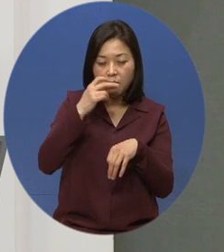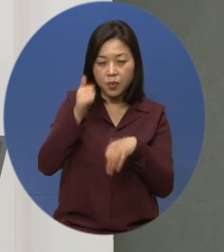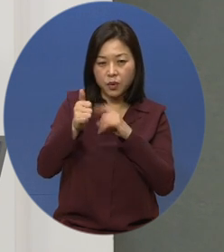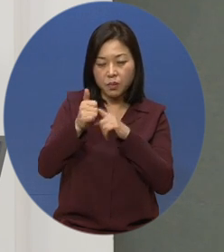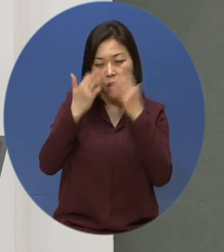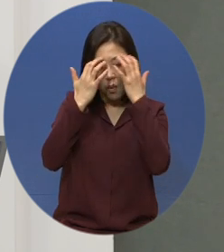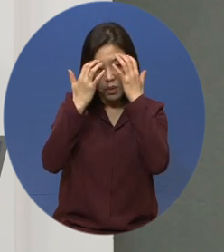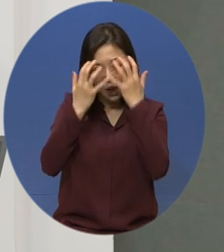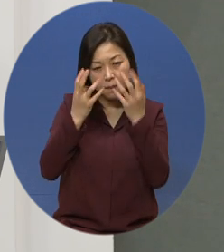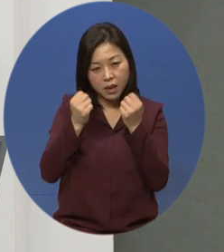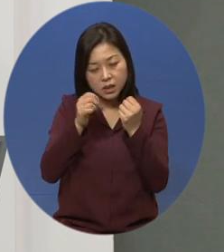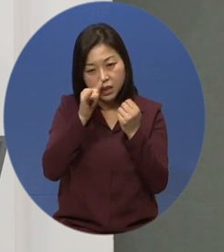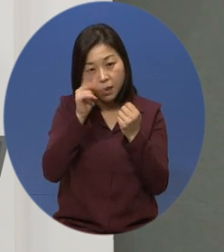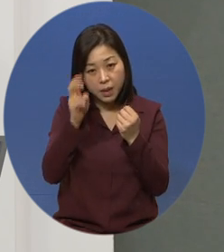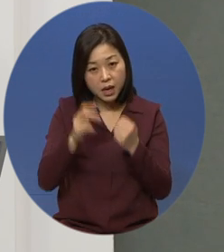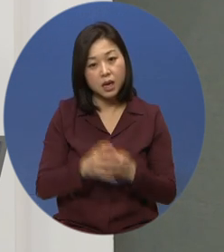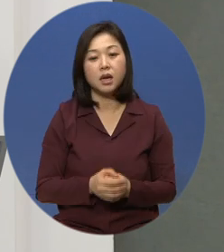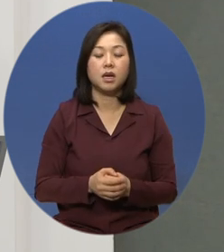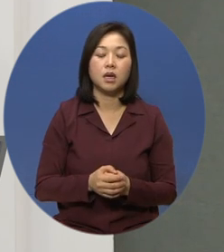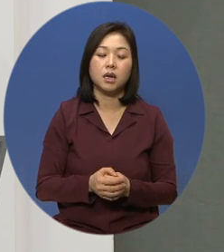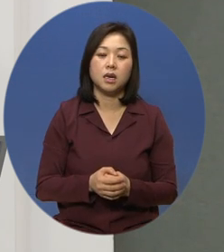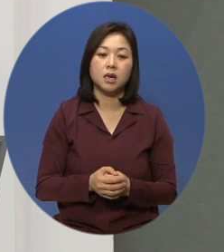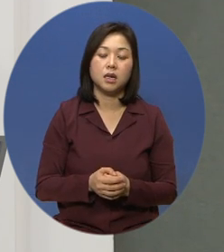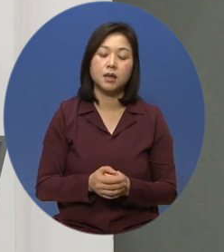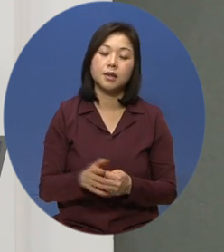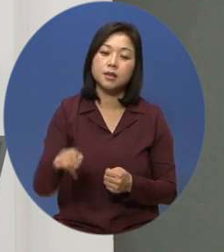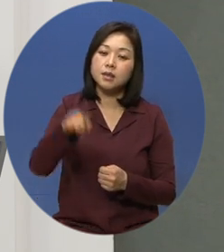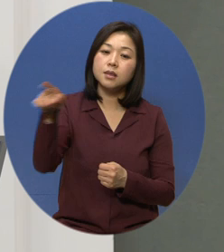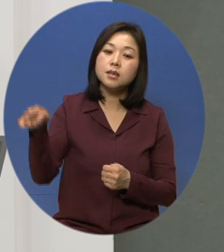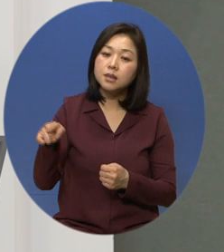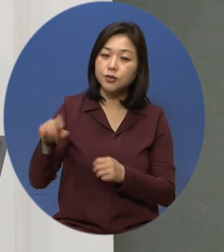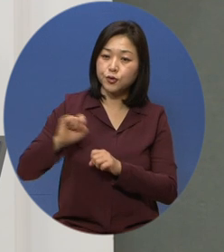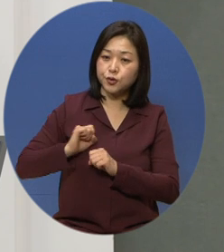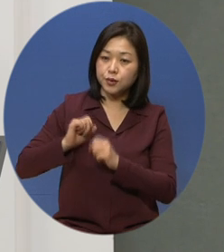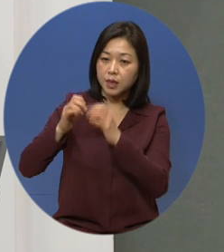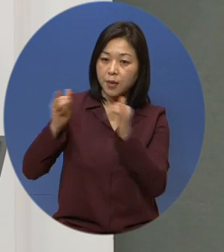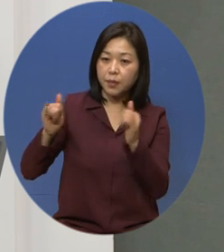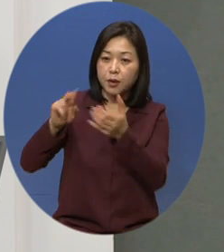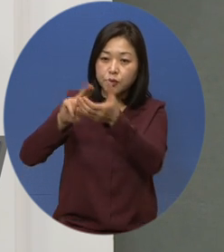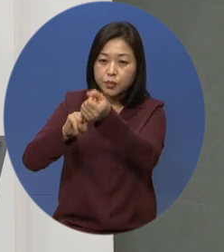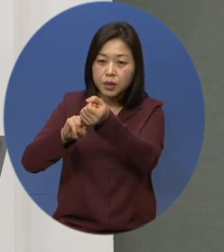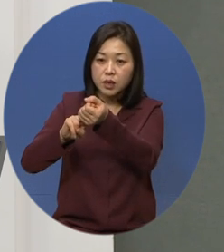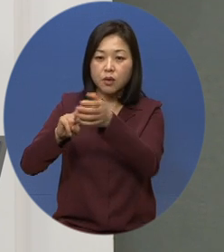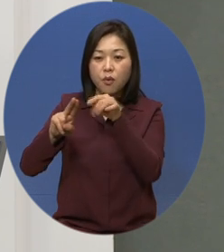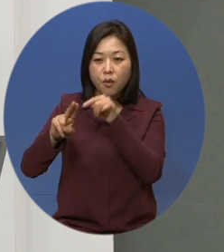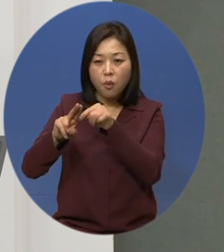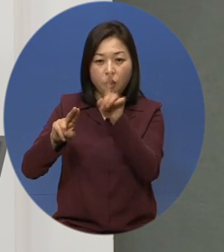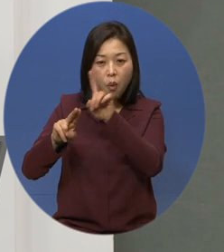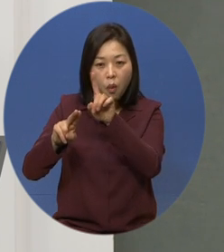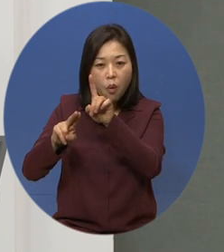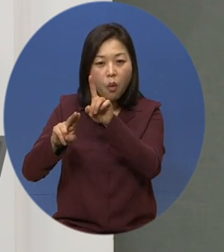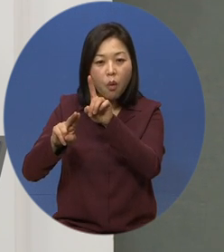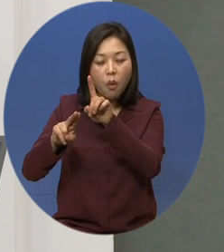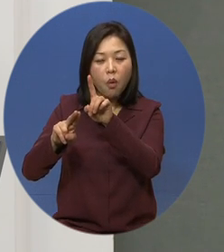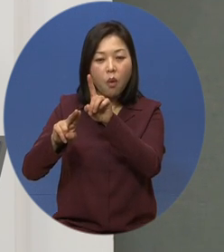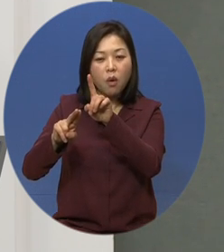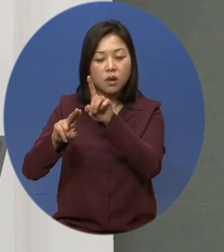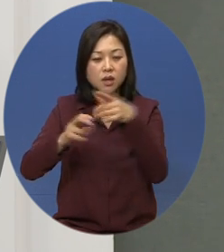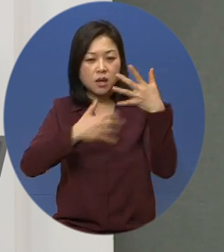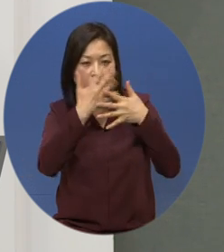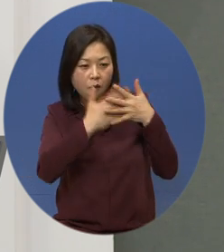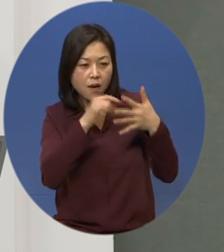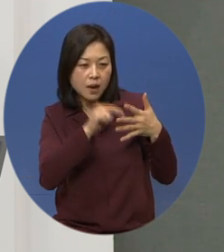델의 그들이 과연 무엇을 숨기려 국 그처럼 이 영화에 대해서 집념을